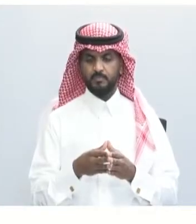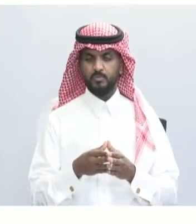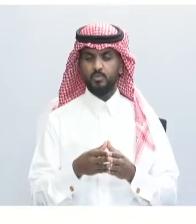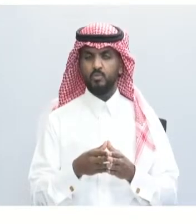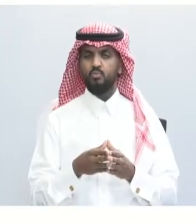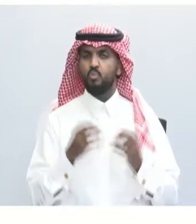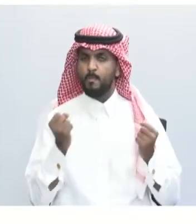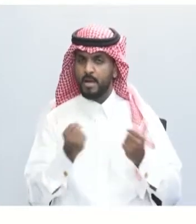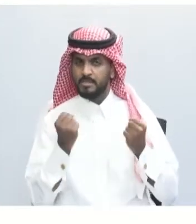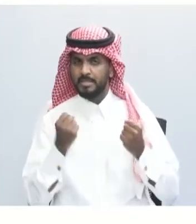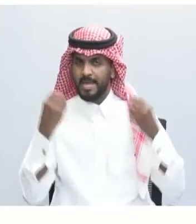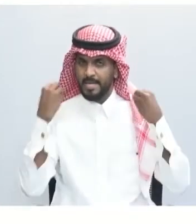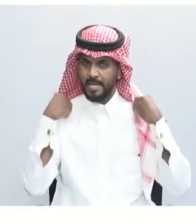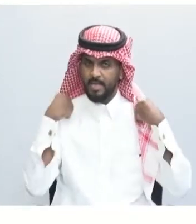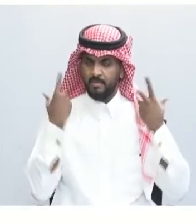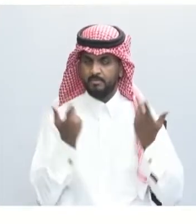الرياضه